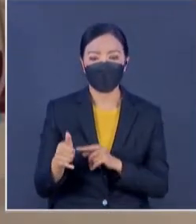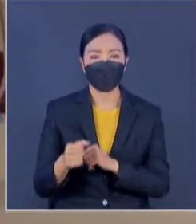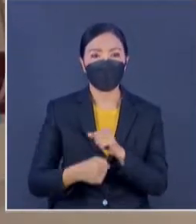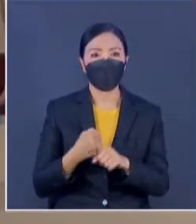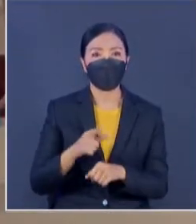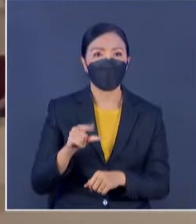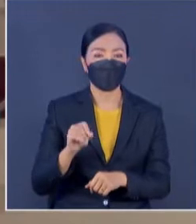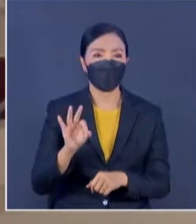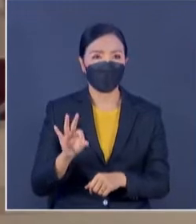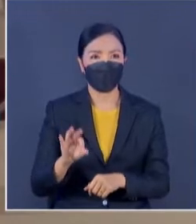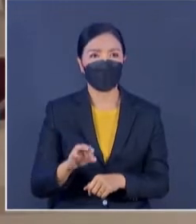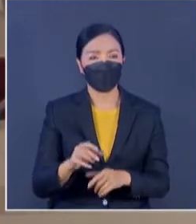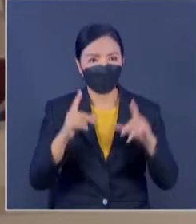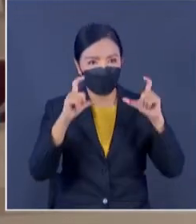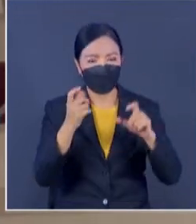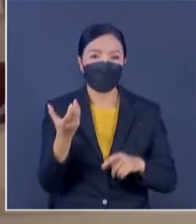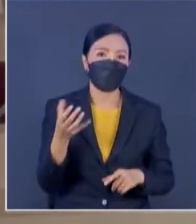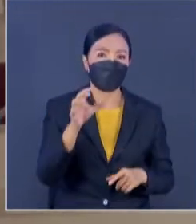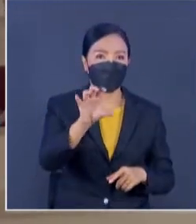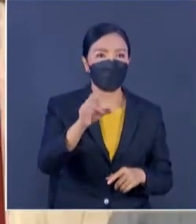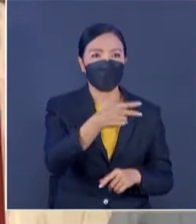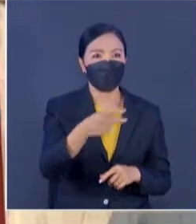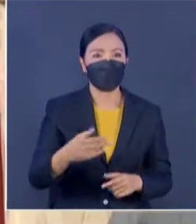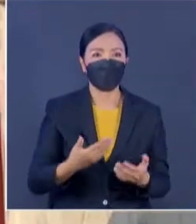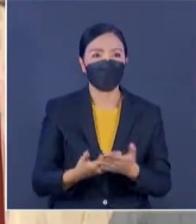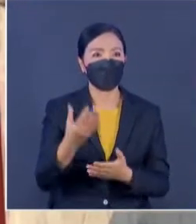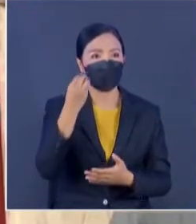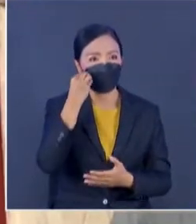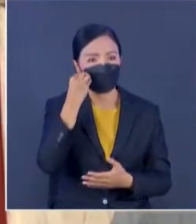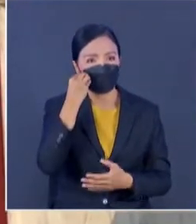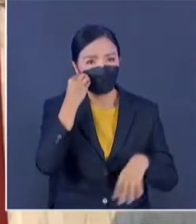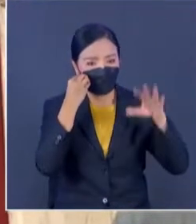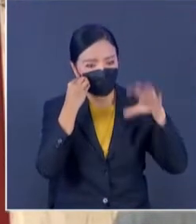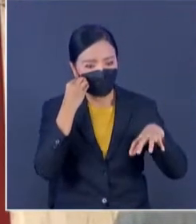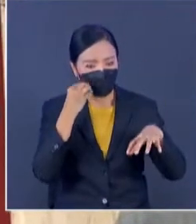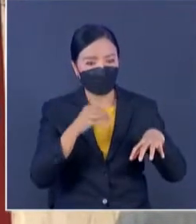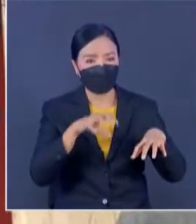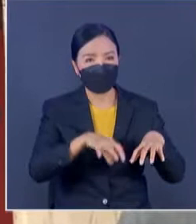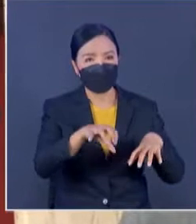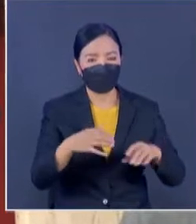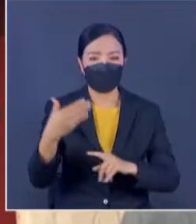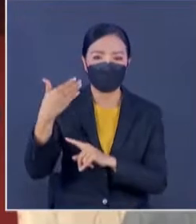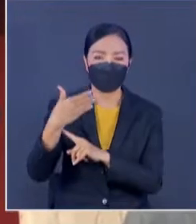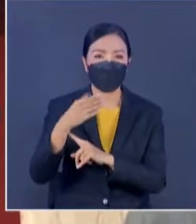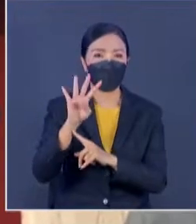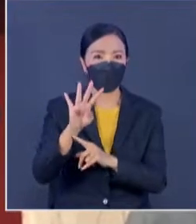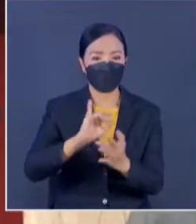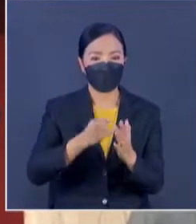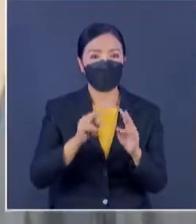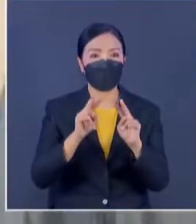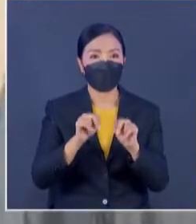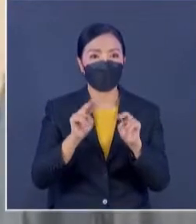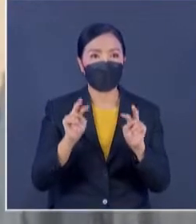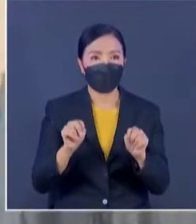29ปีครับได้โพสต์รูปและข้อความบอกว่าซื้อบ้านอยู่ภายในหมู่บ้านสัมพันธ์วิลล่าซอย4ที่จังหวัดนนทบุรี